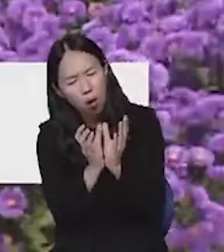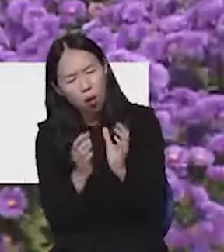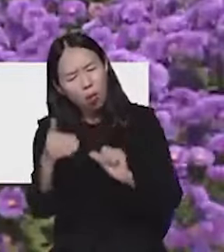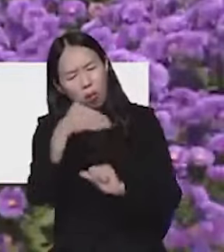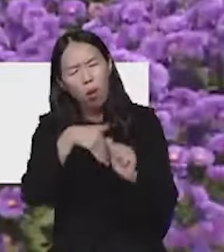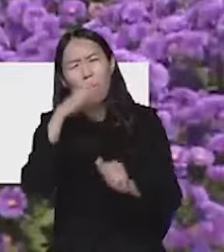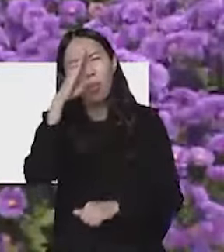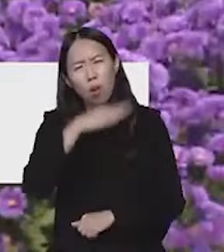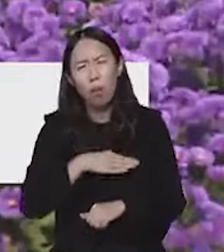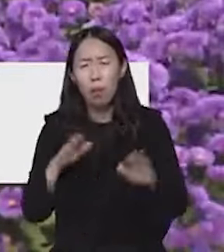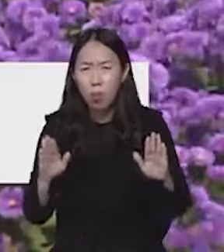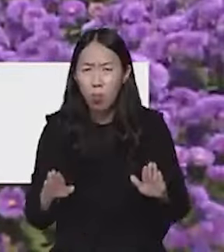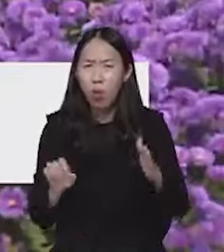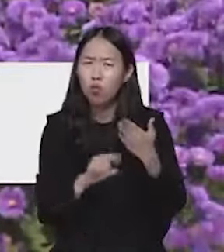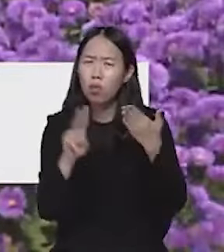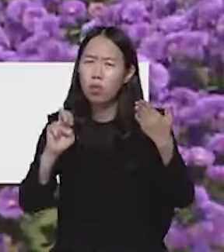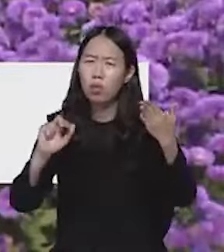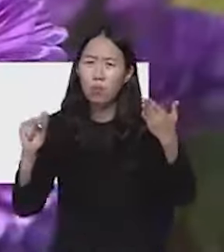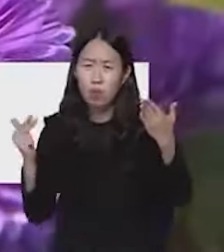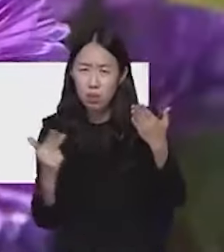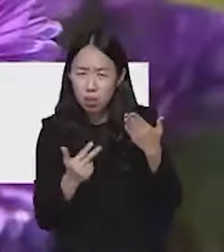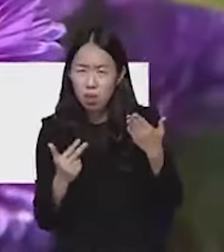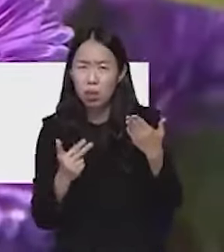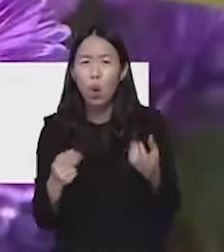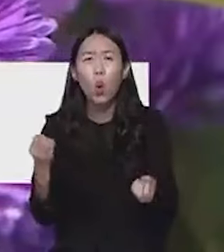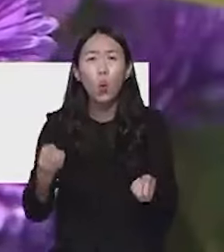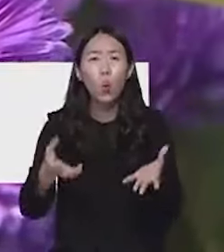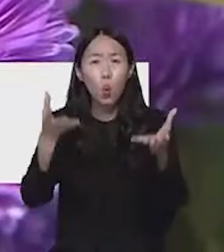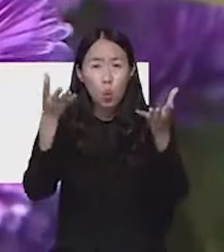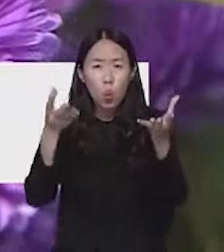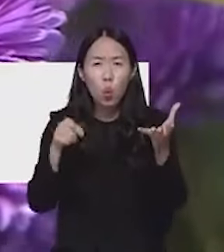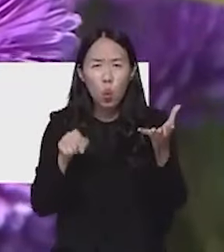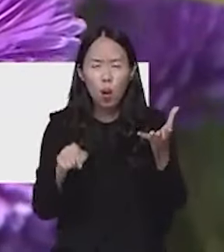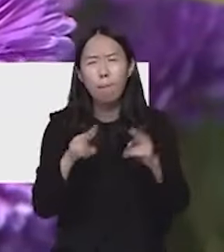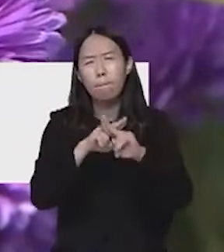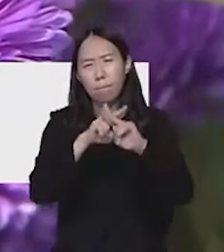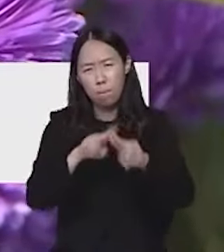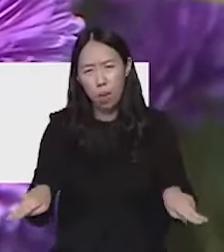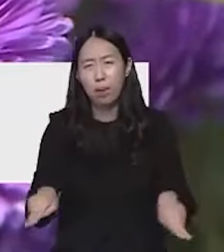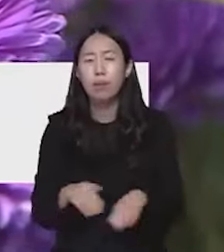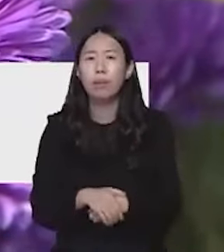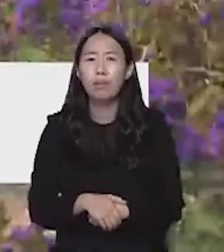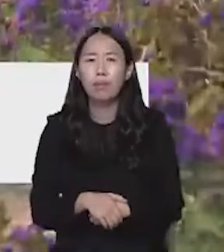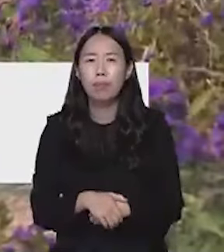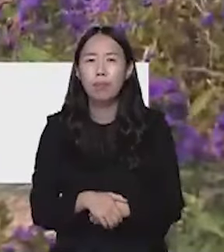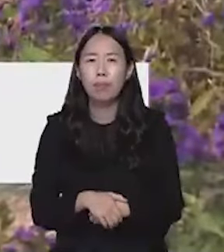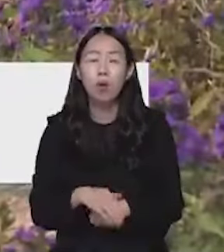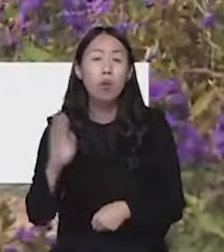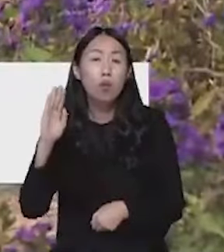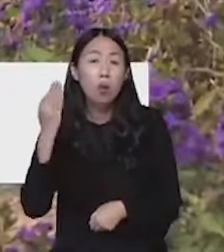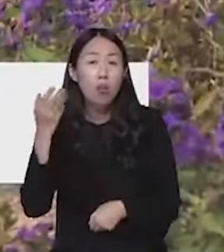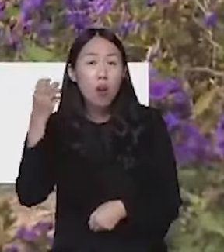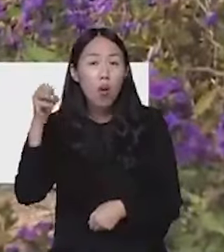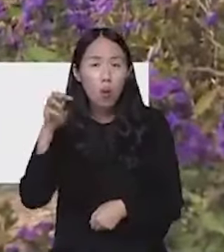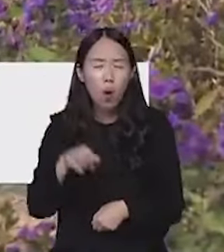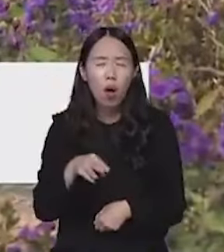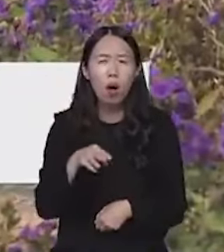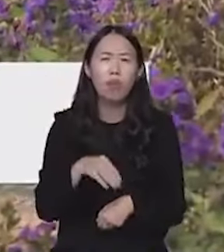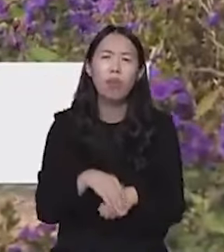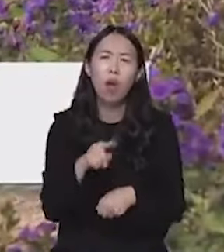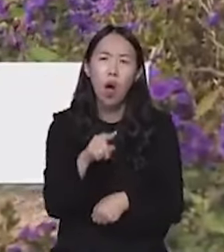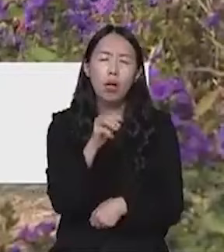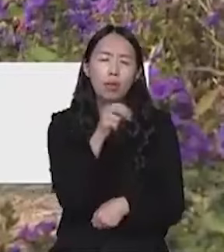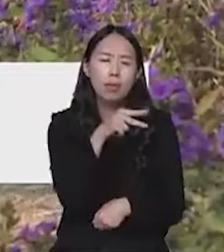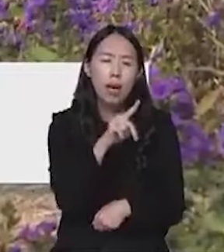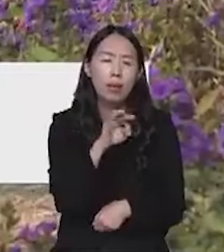않아 오는 27일 퍼플섬에서 개최하려던 아스타 축제 일정을 취소했습니다. 최근 영광 불갑산 상사화